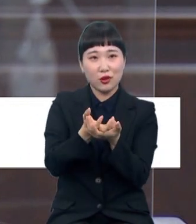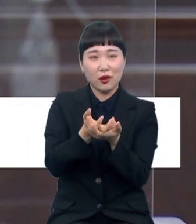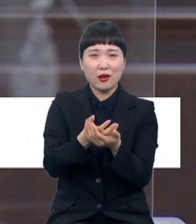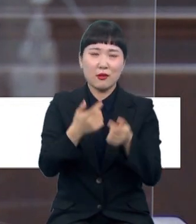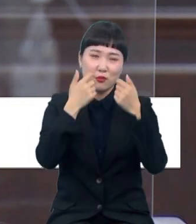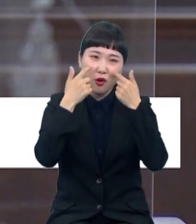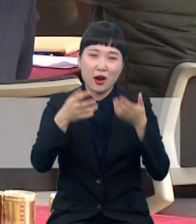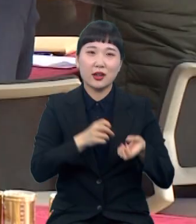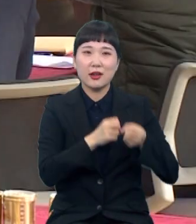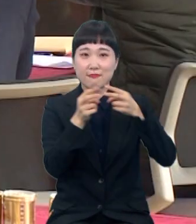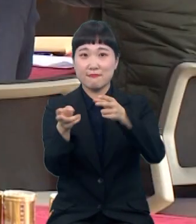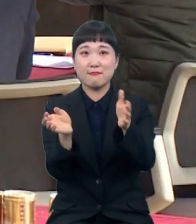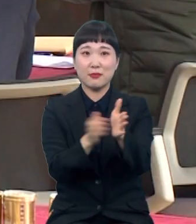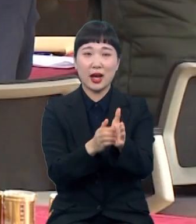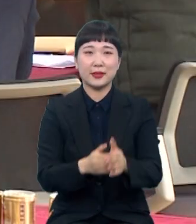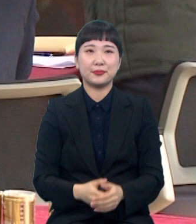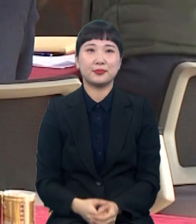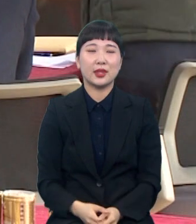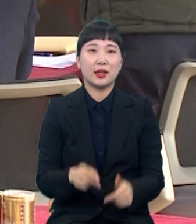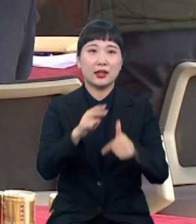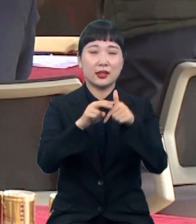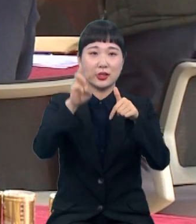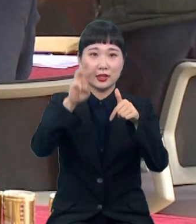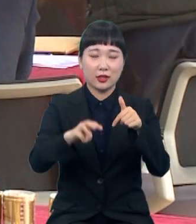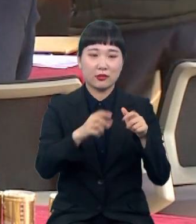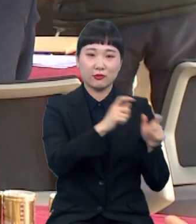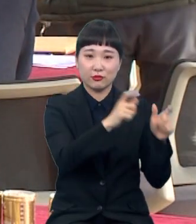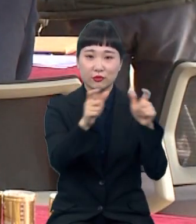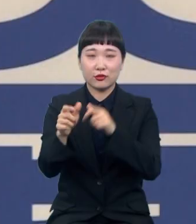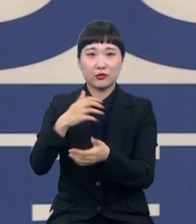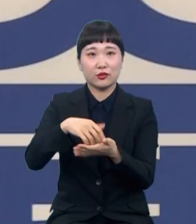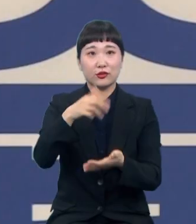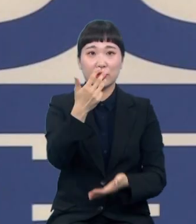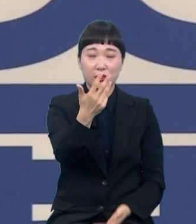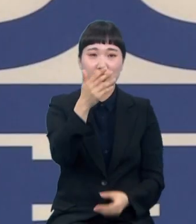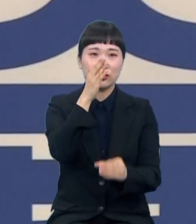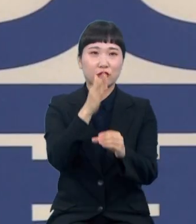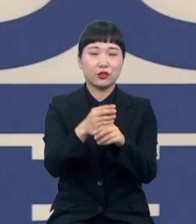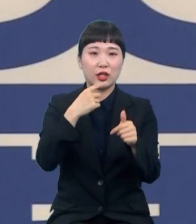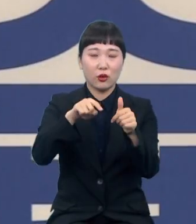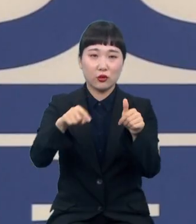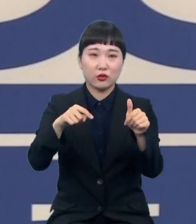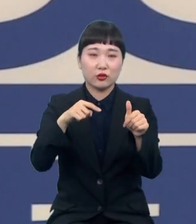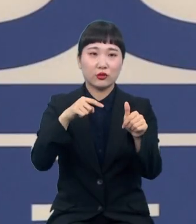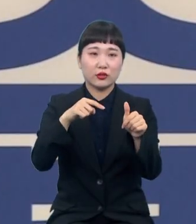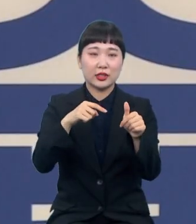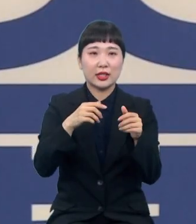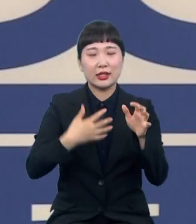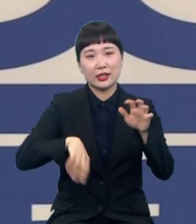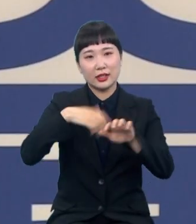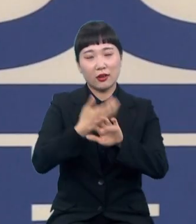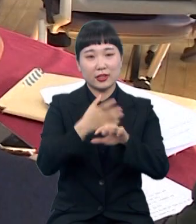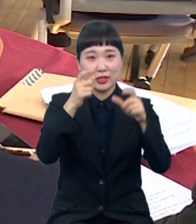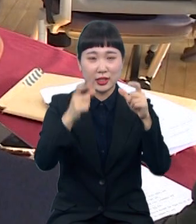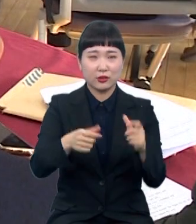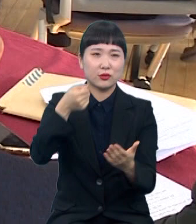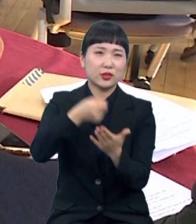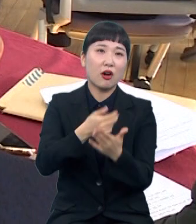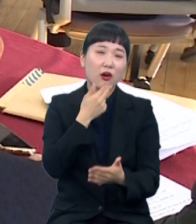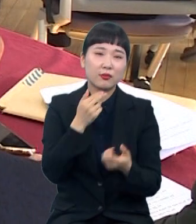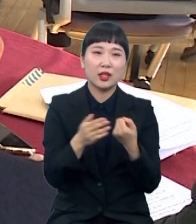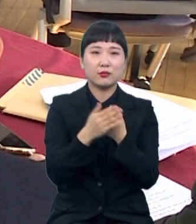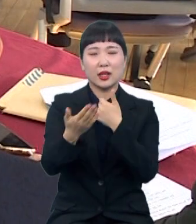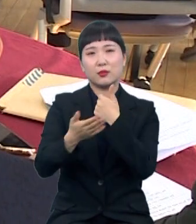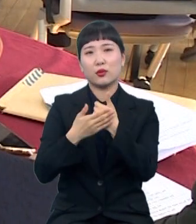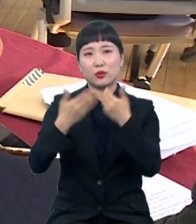명확하게 밝혔으며 인천 8개 구 중 동구만 유일하게 교육혁신지구 미지정으로 교육병비 보조를 못 받는